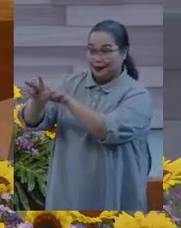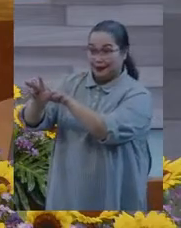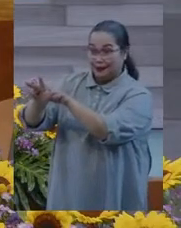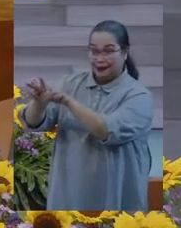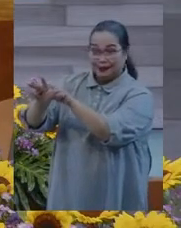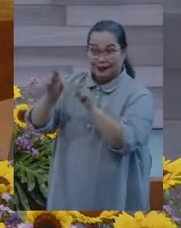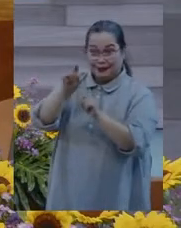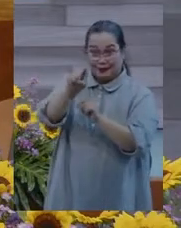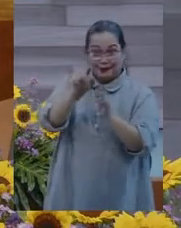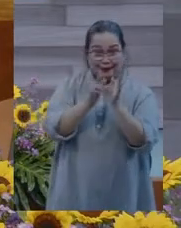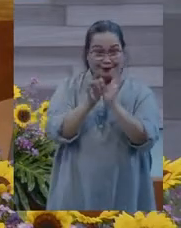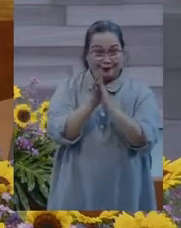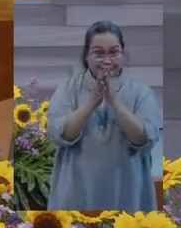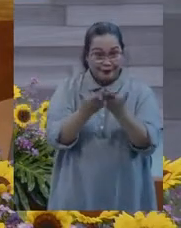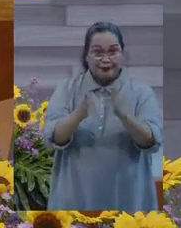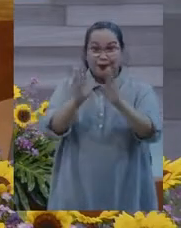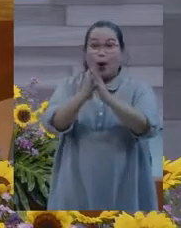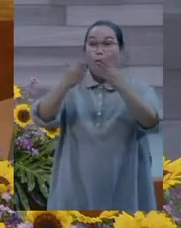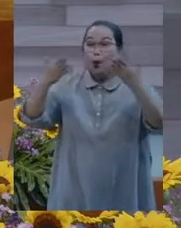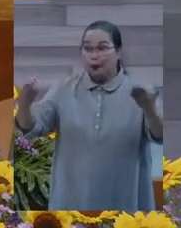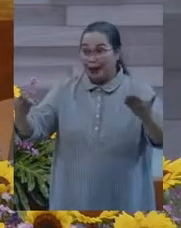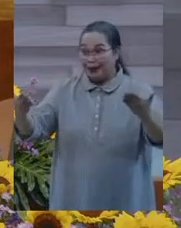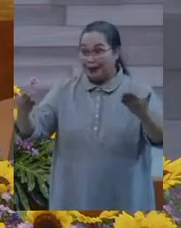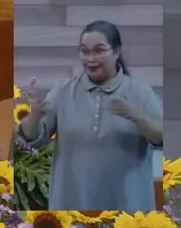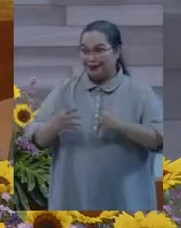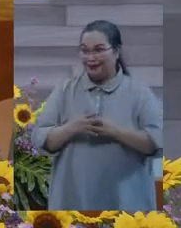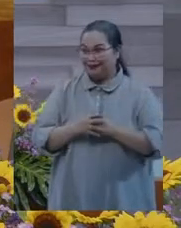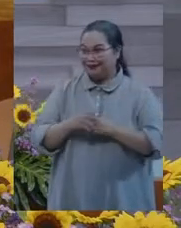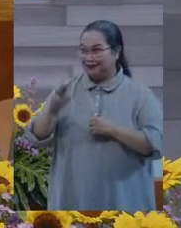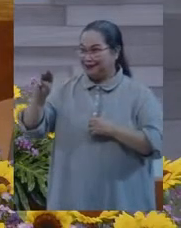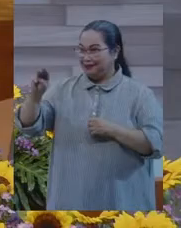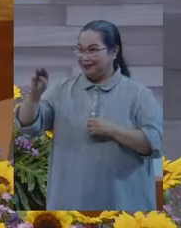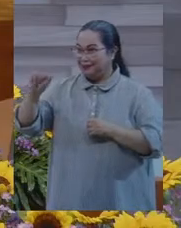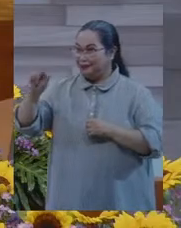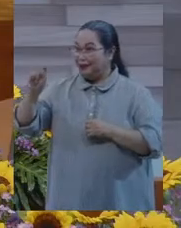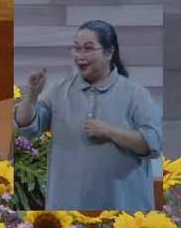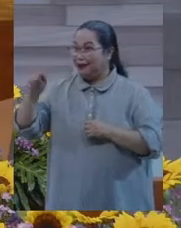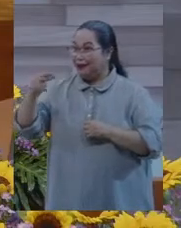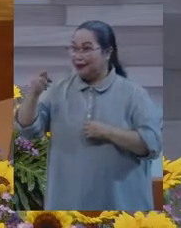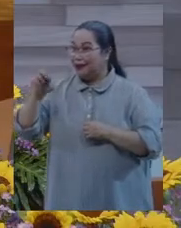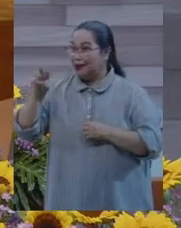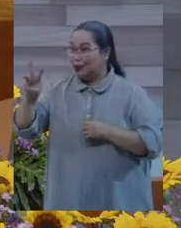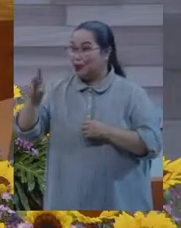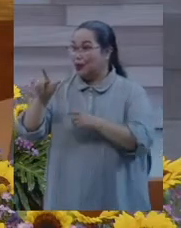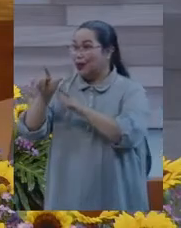kung bubuksan po ninyo ang inyong Biblia, sa Matthew